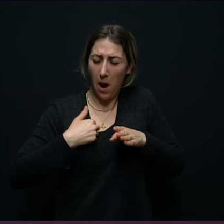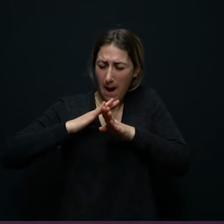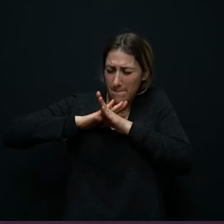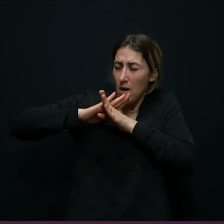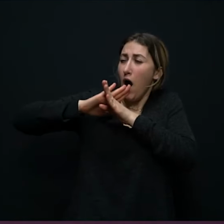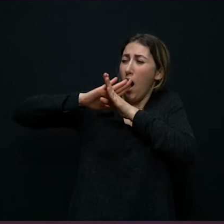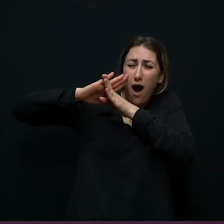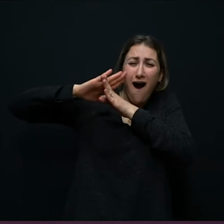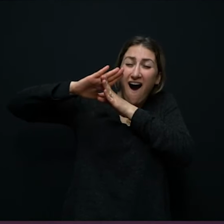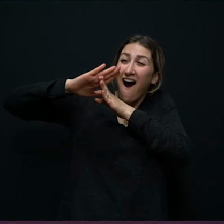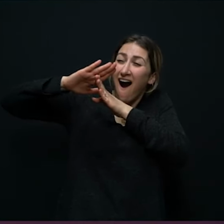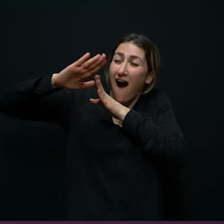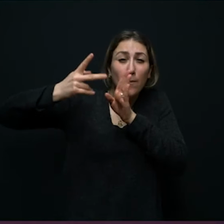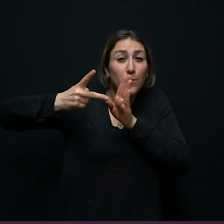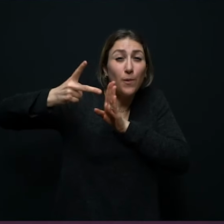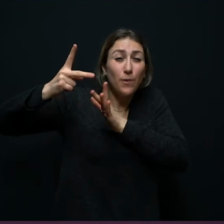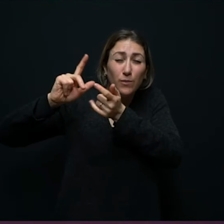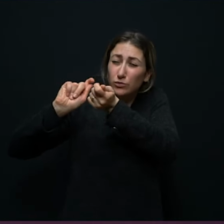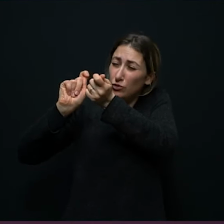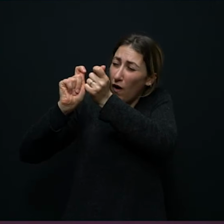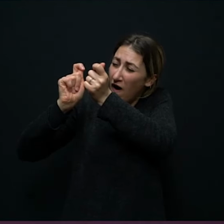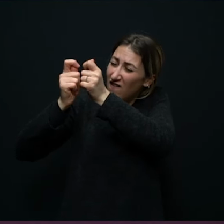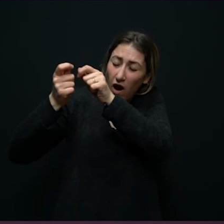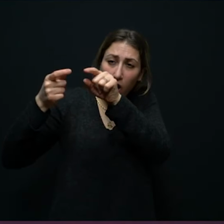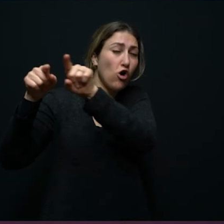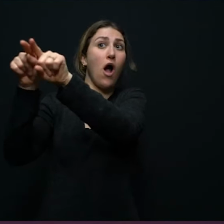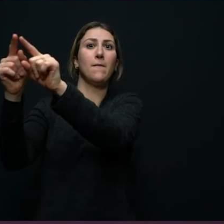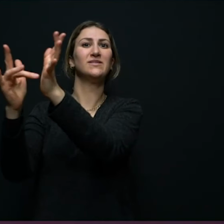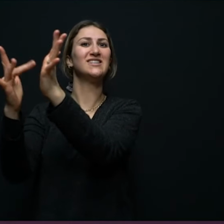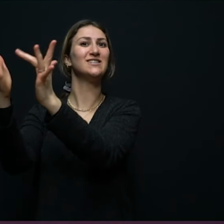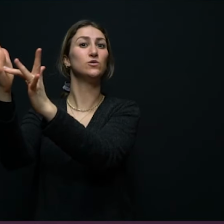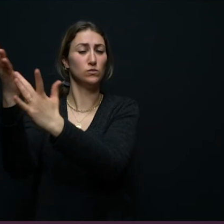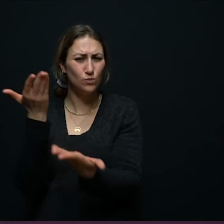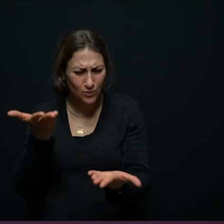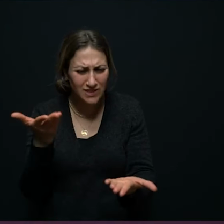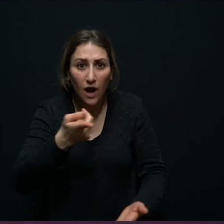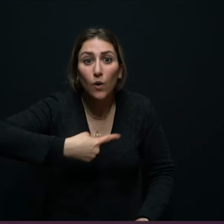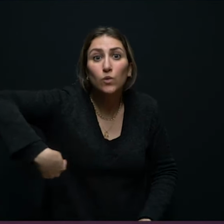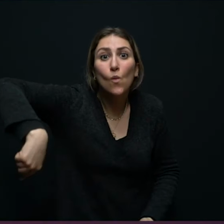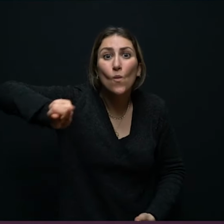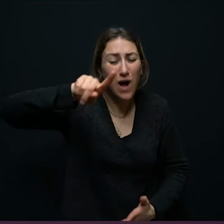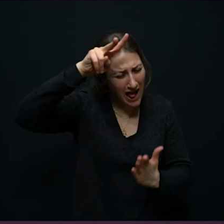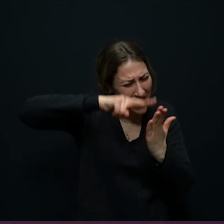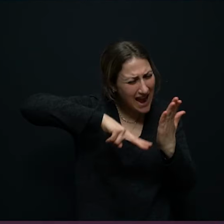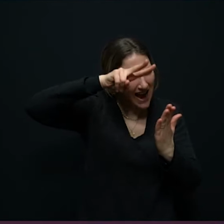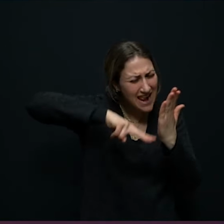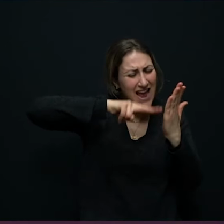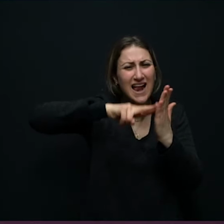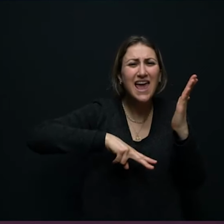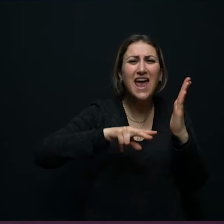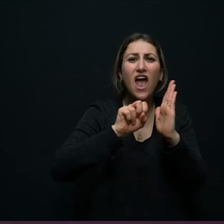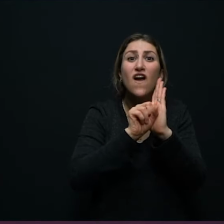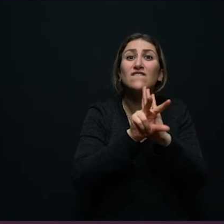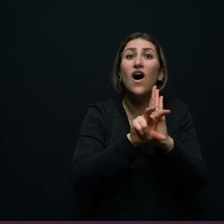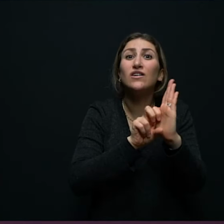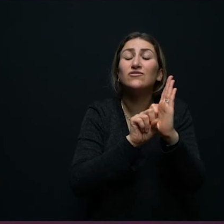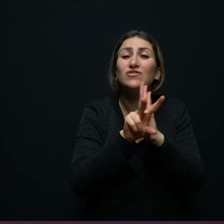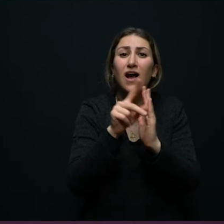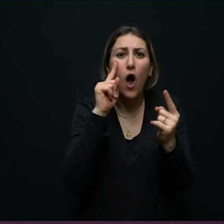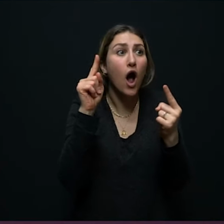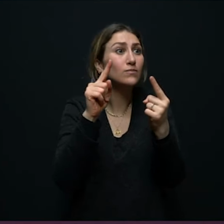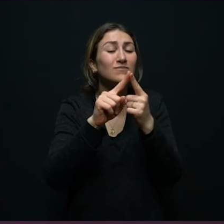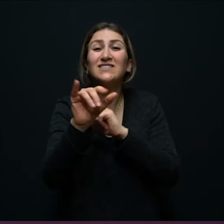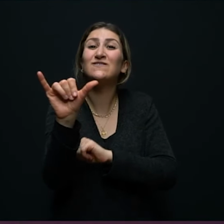pourquoi est ce qu on lit les évangiles pour connaître christ plus tu lis les évangiles plus tu as un christ